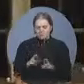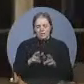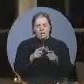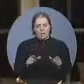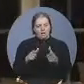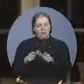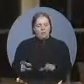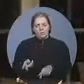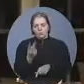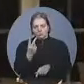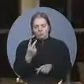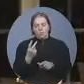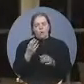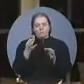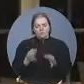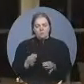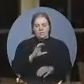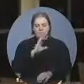langues officielles du Canada.